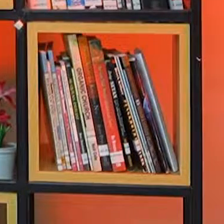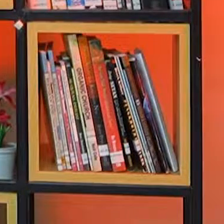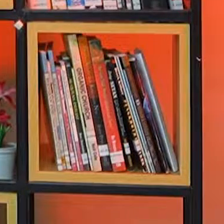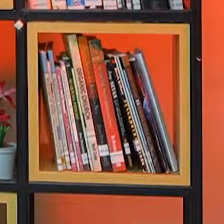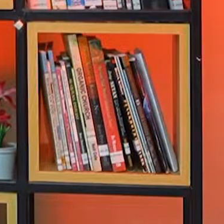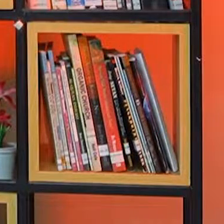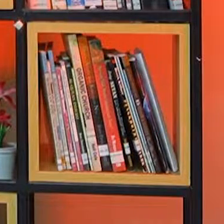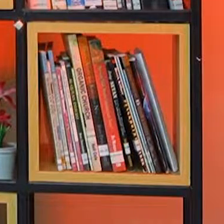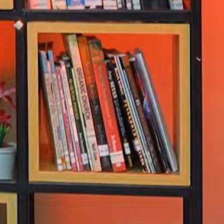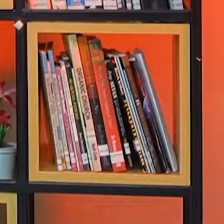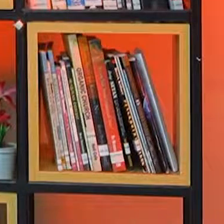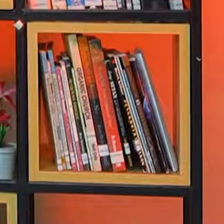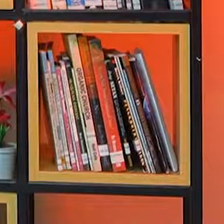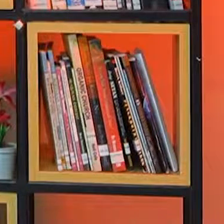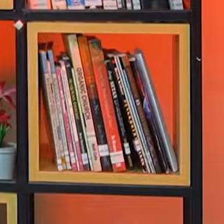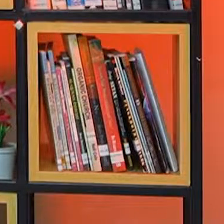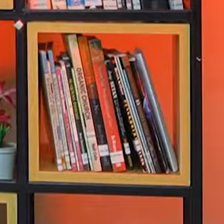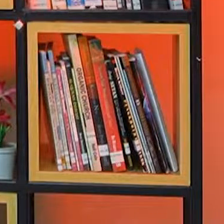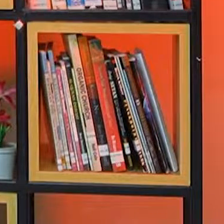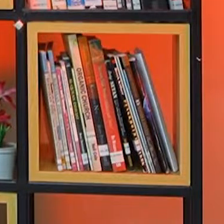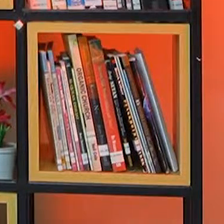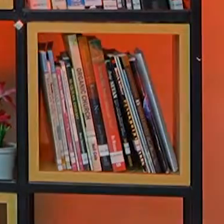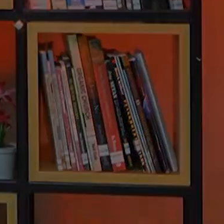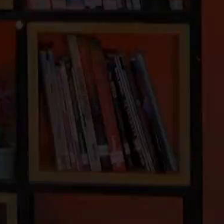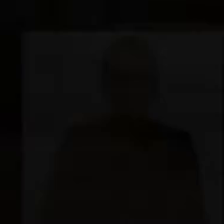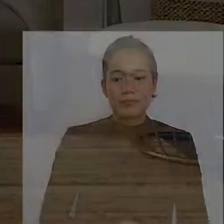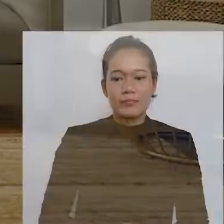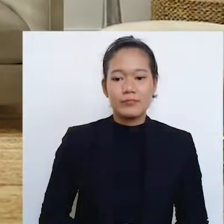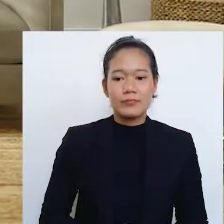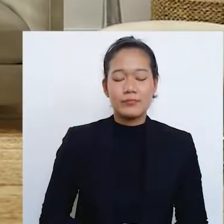dengan kasih anugerah-Mu. Amin.